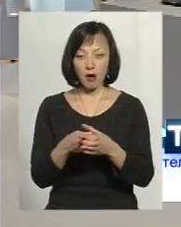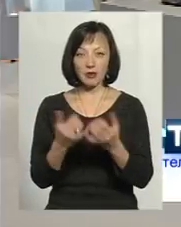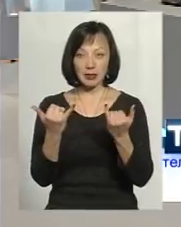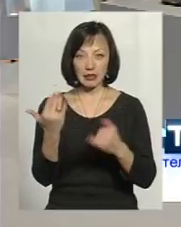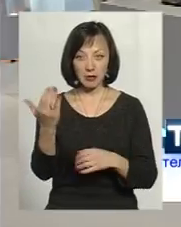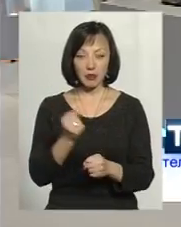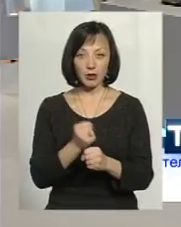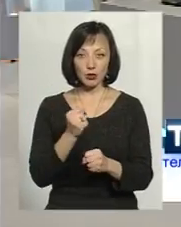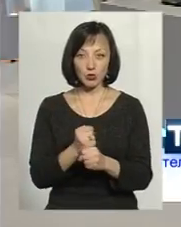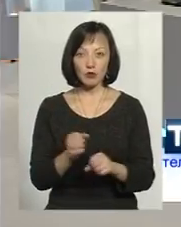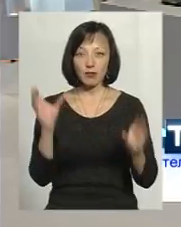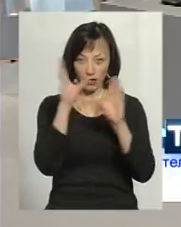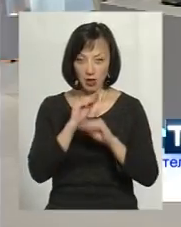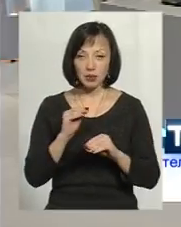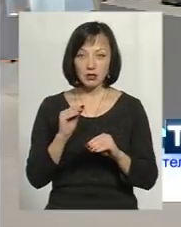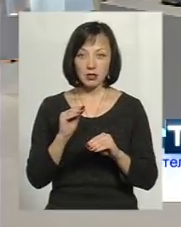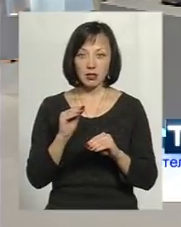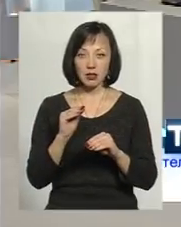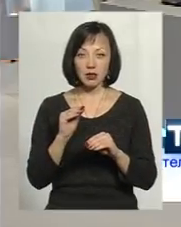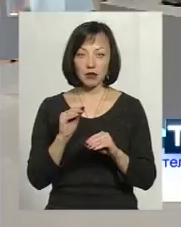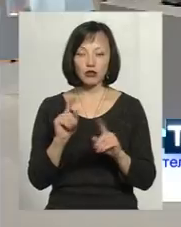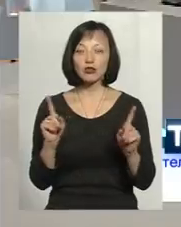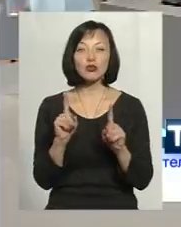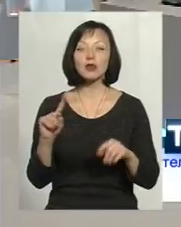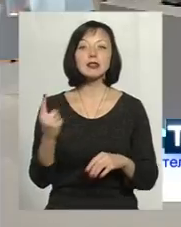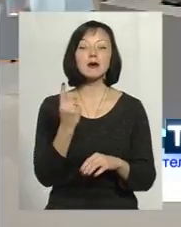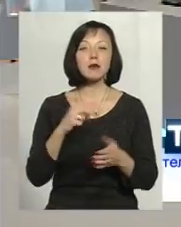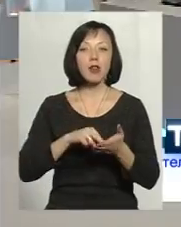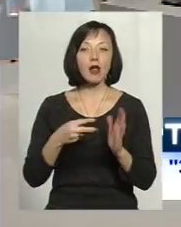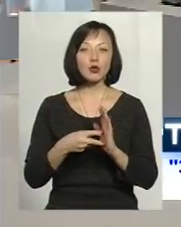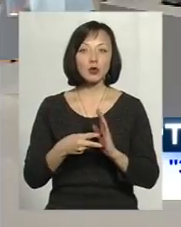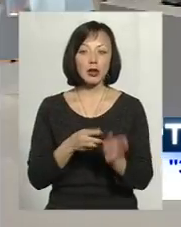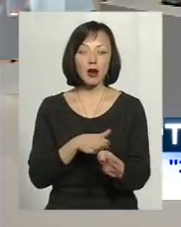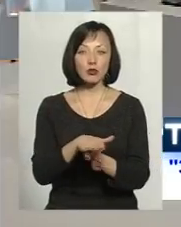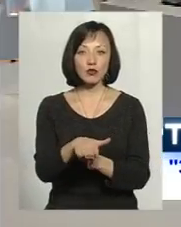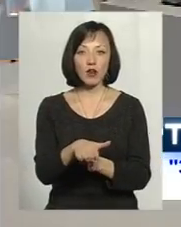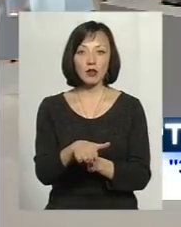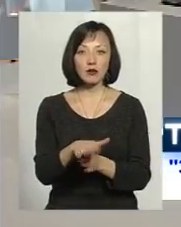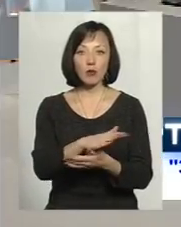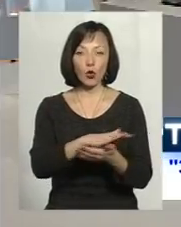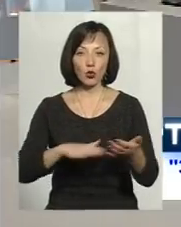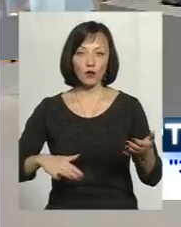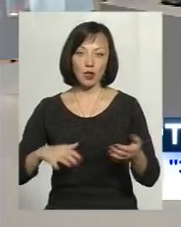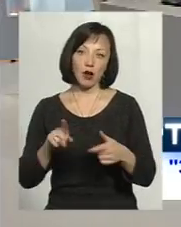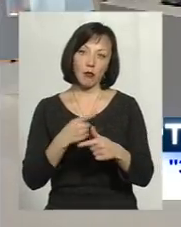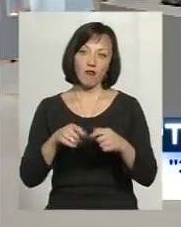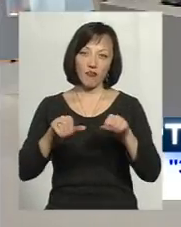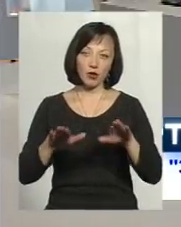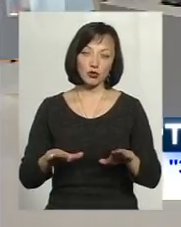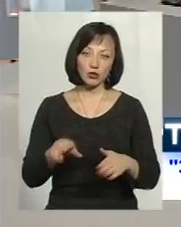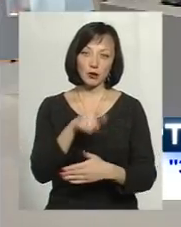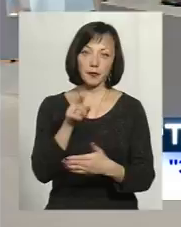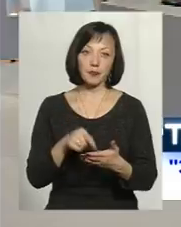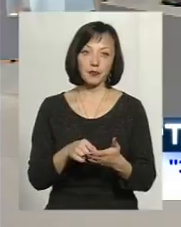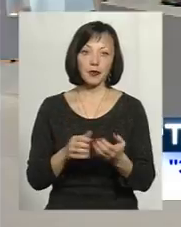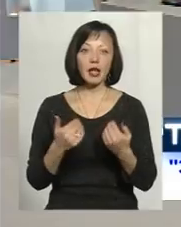працюєте, вдасться, чи що насамперед плануєте реалізувати або ж продовжити, або вирішити у ті проблемні питання?